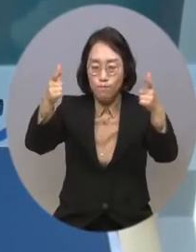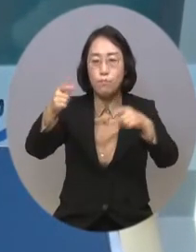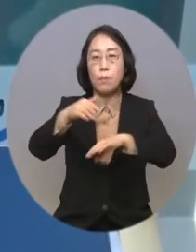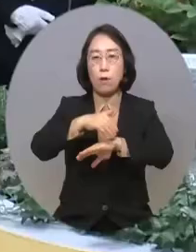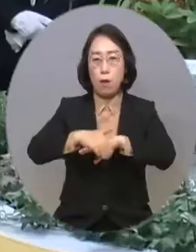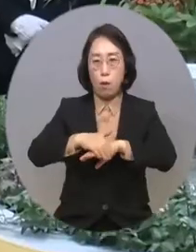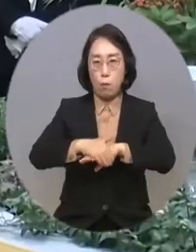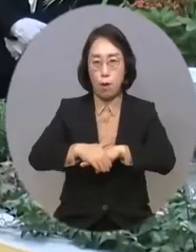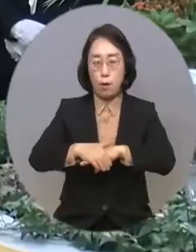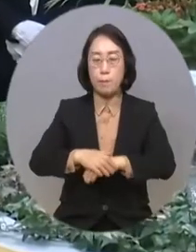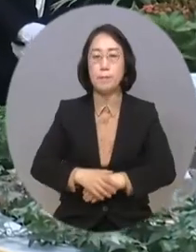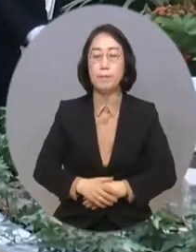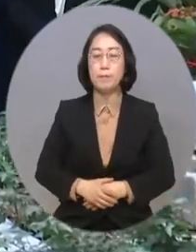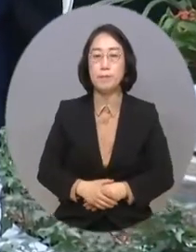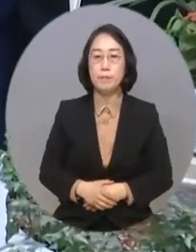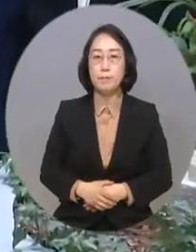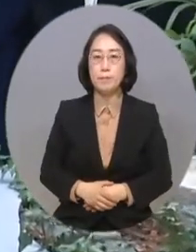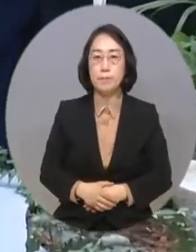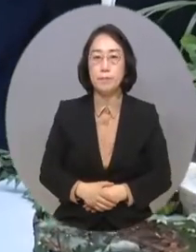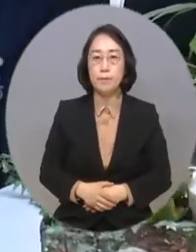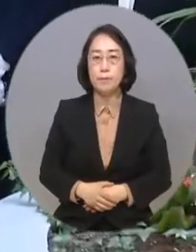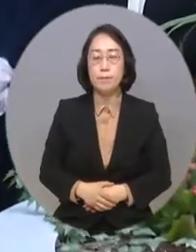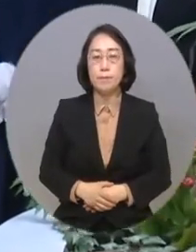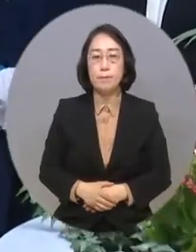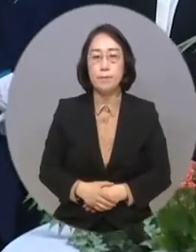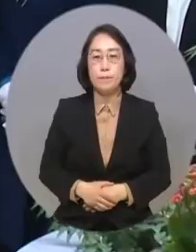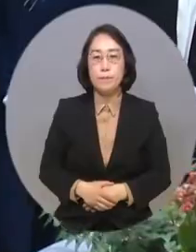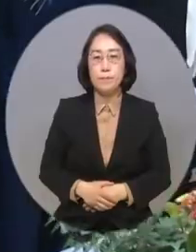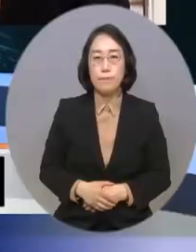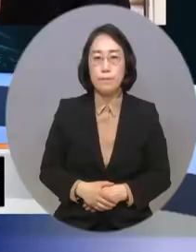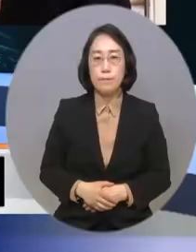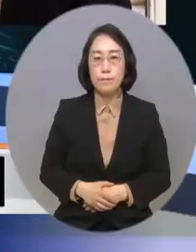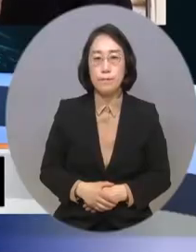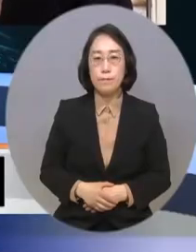방침입니다. 복지TV 뉴스 이영춘입니다.